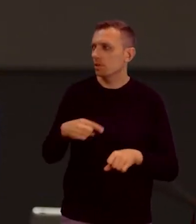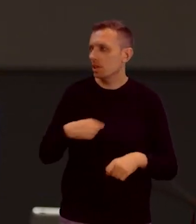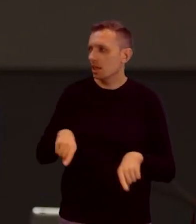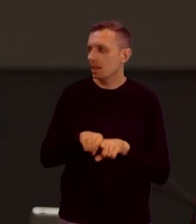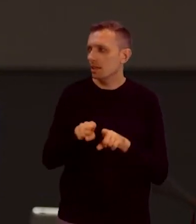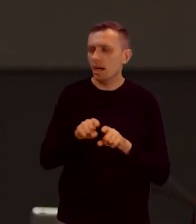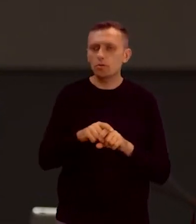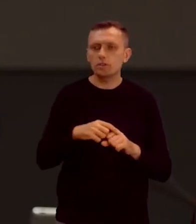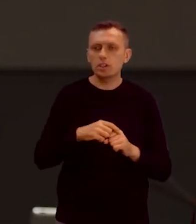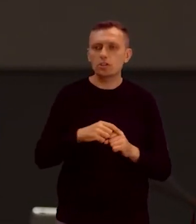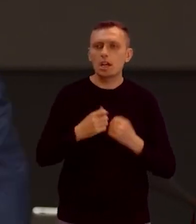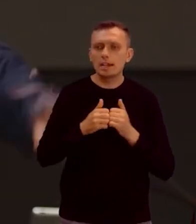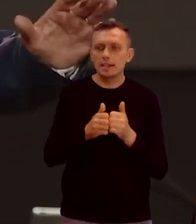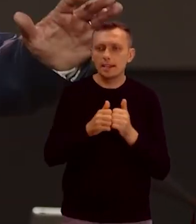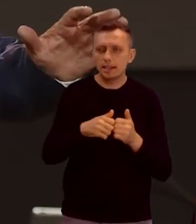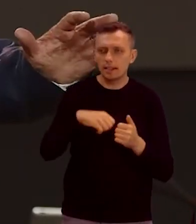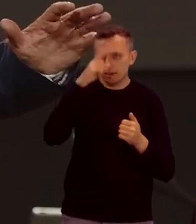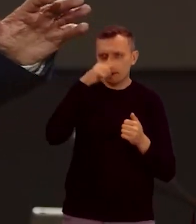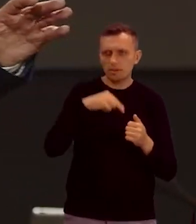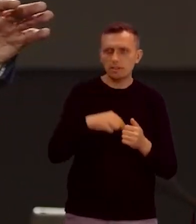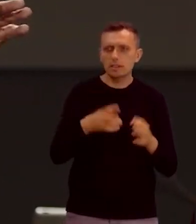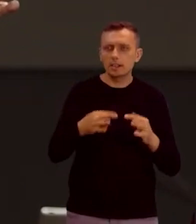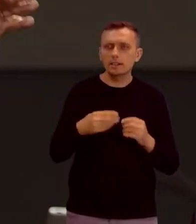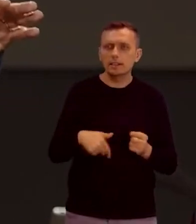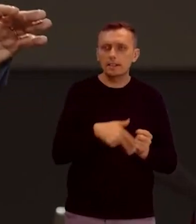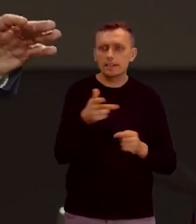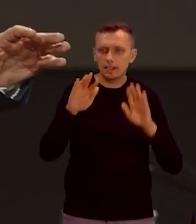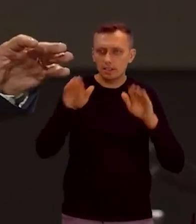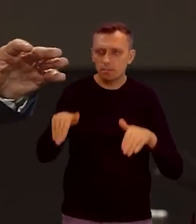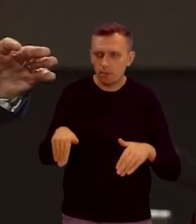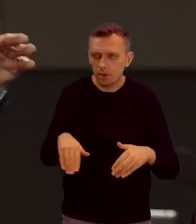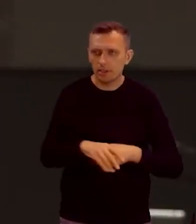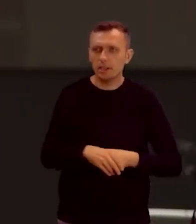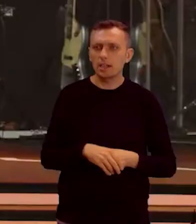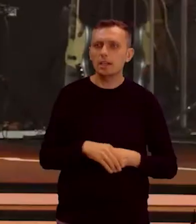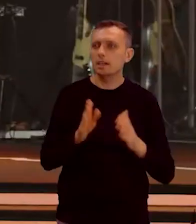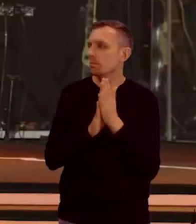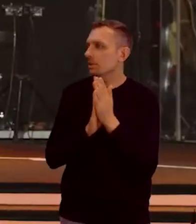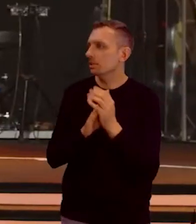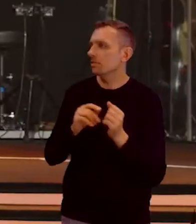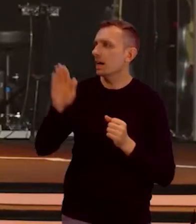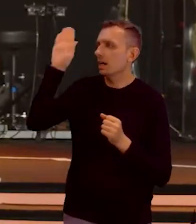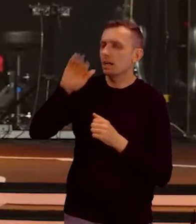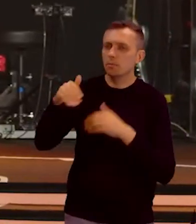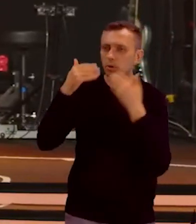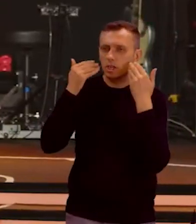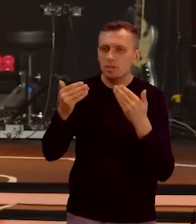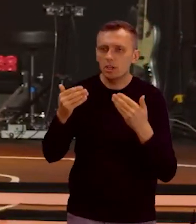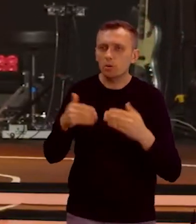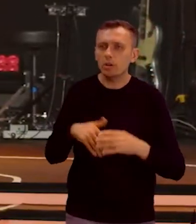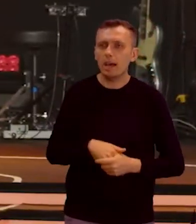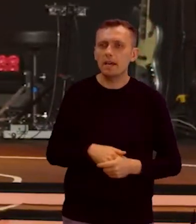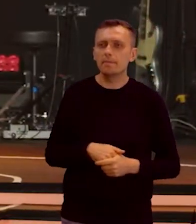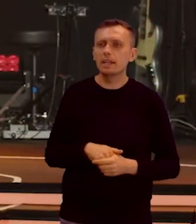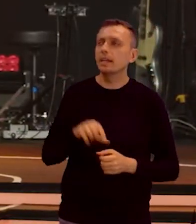życzę. Amen. Pochylmy nasze głowy w modlitwie. Panie Boże, dziękujemy Tobie dzisiaj za to, że